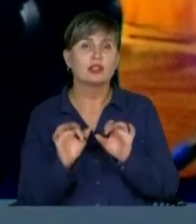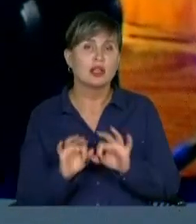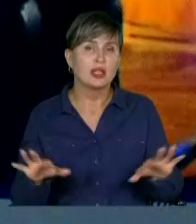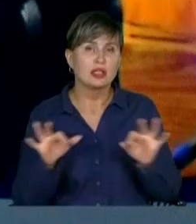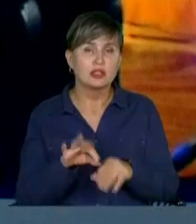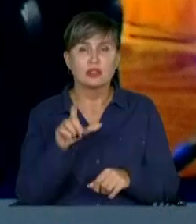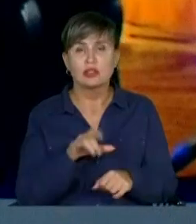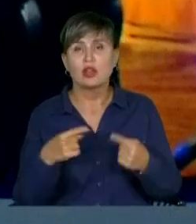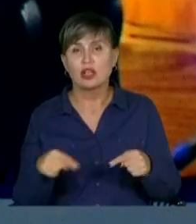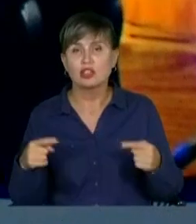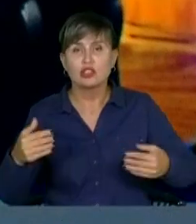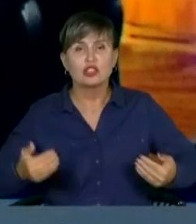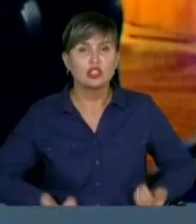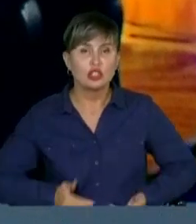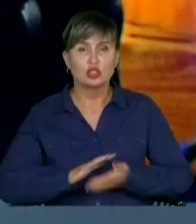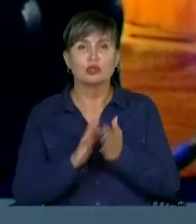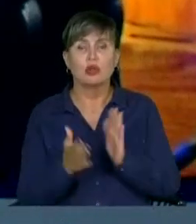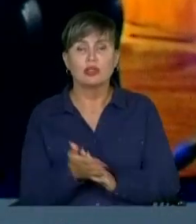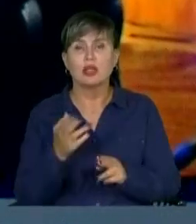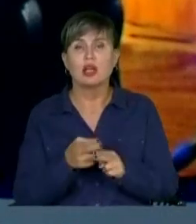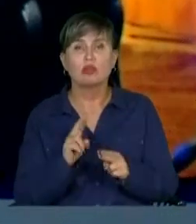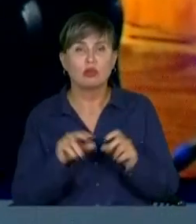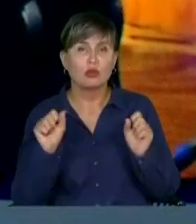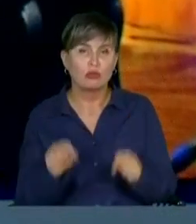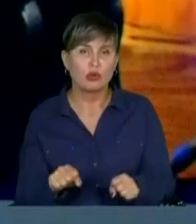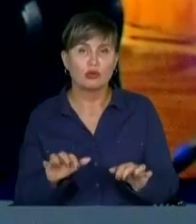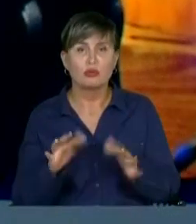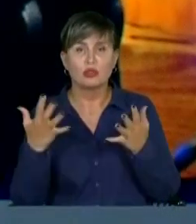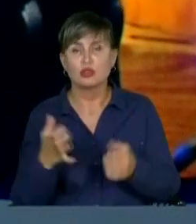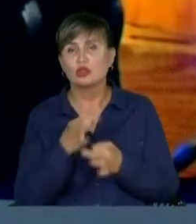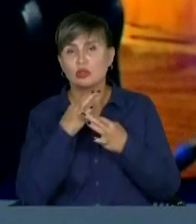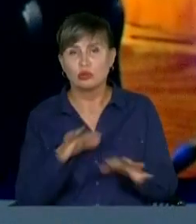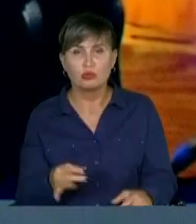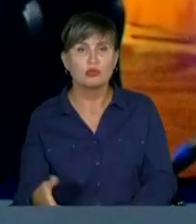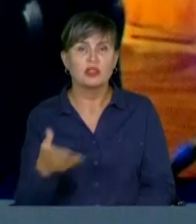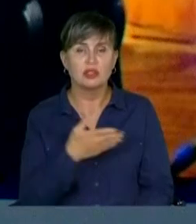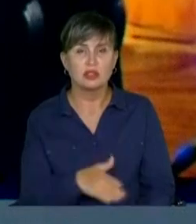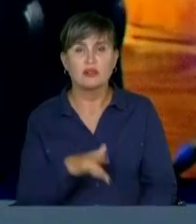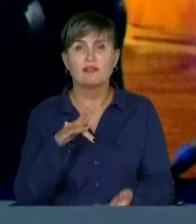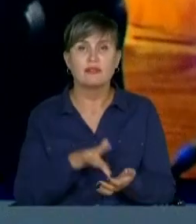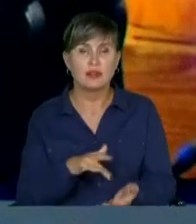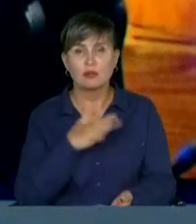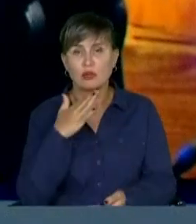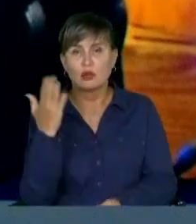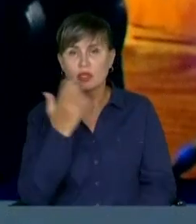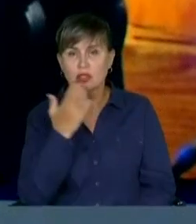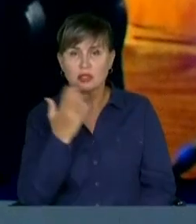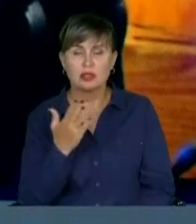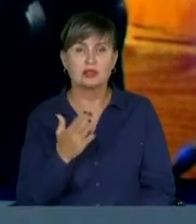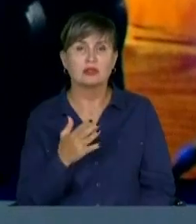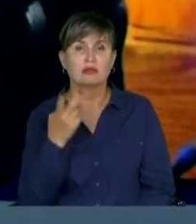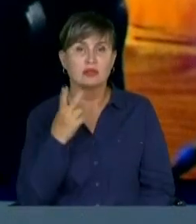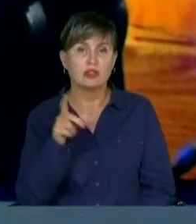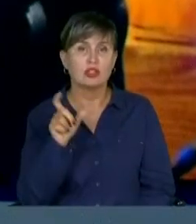зрителю о различных жизненных ситуациях, которые могут произойти с любым из нас. В центре многосерийной ленты два